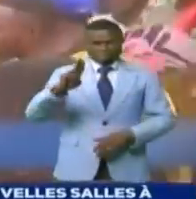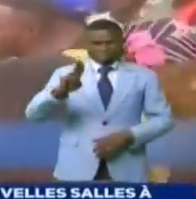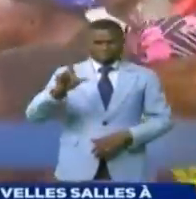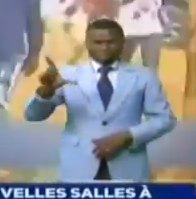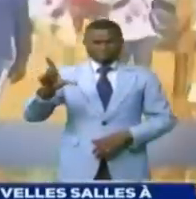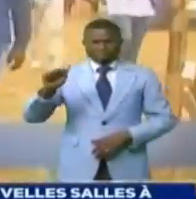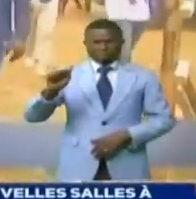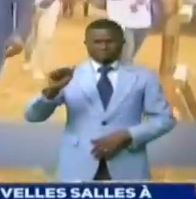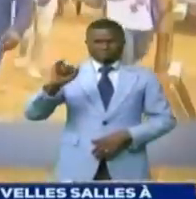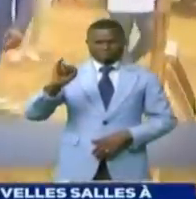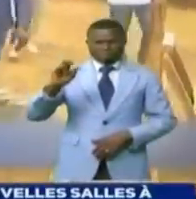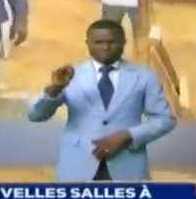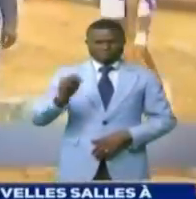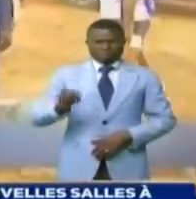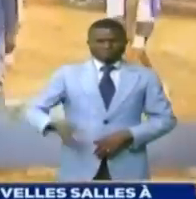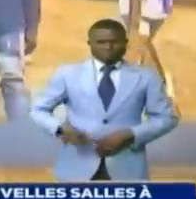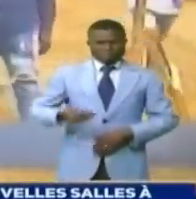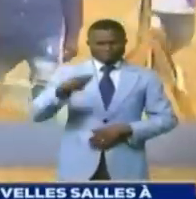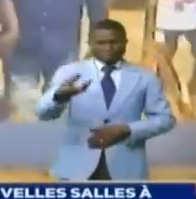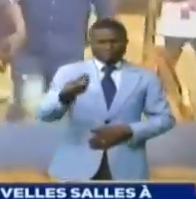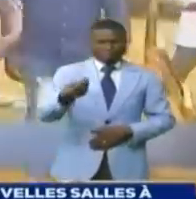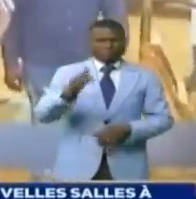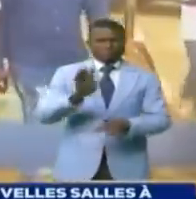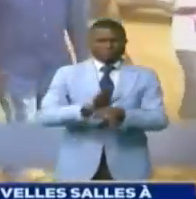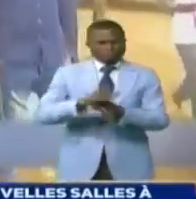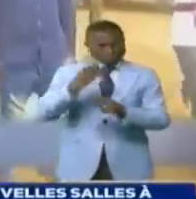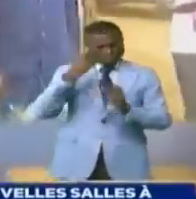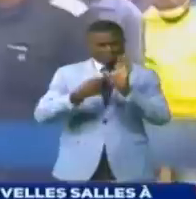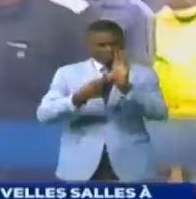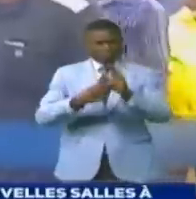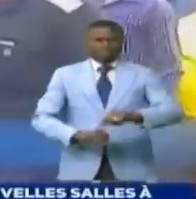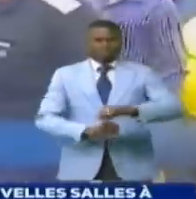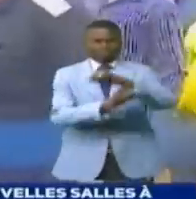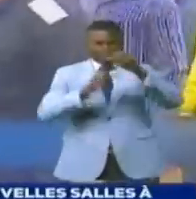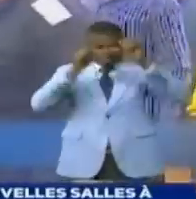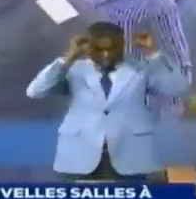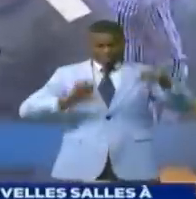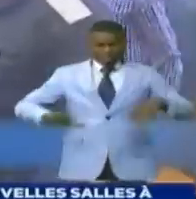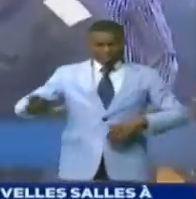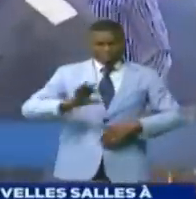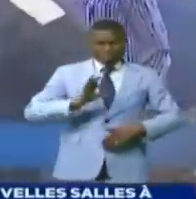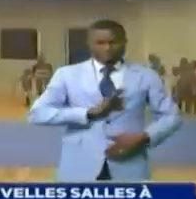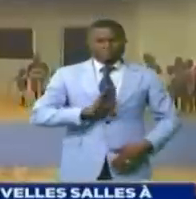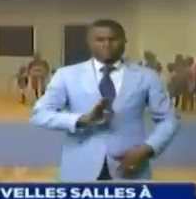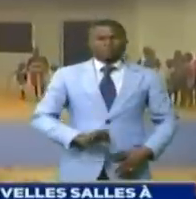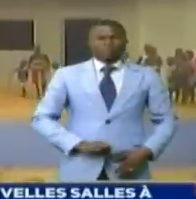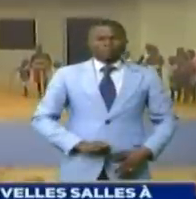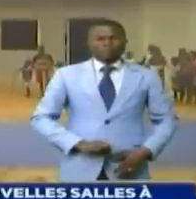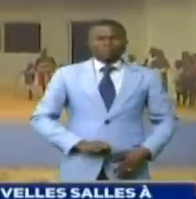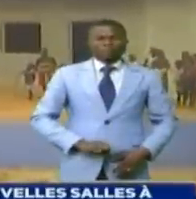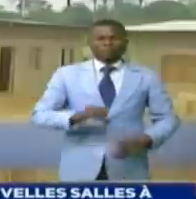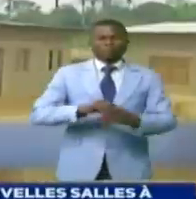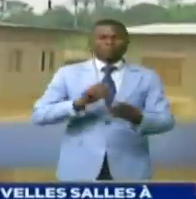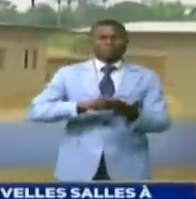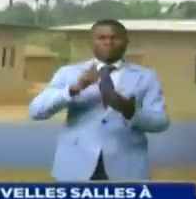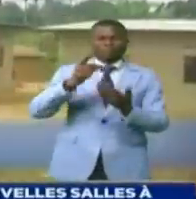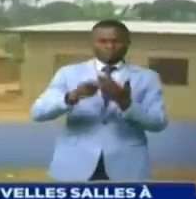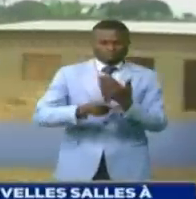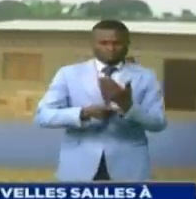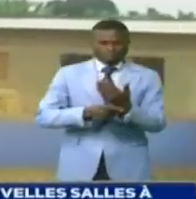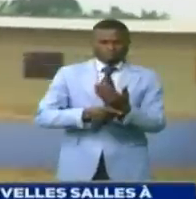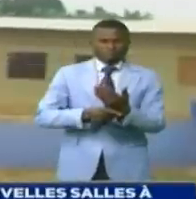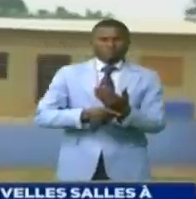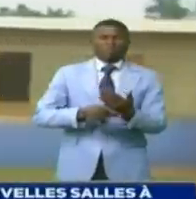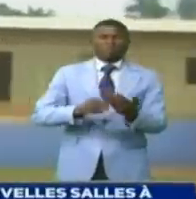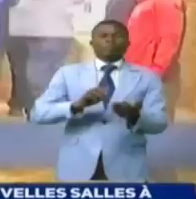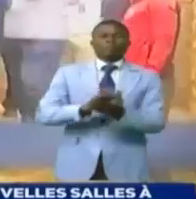qui a mis la main à la poche, une façon pour lui d'accompagner le chef de l'État, Félix-Antoine Tshisekedi, dans la